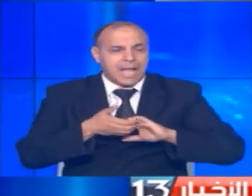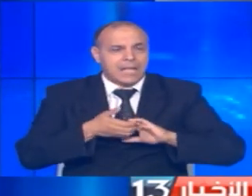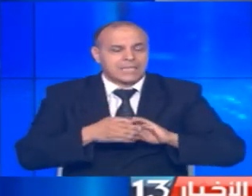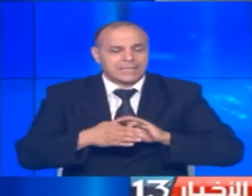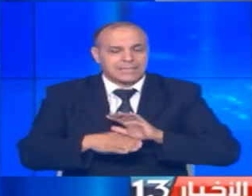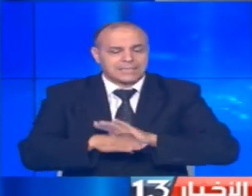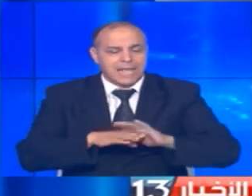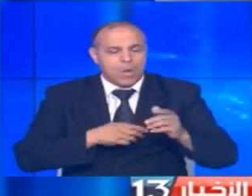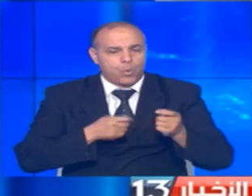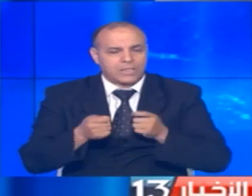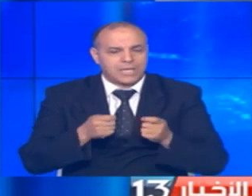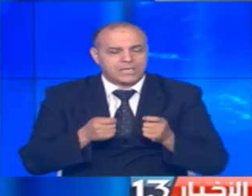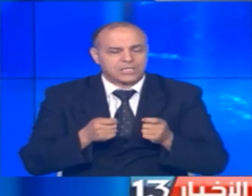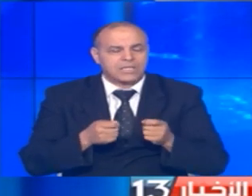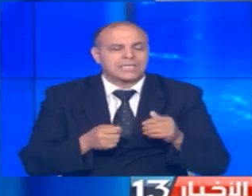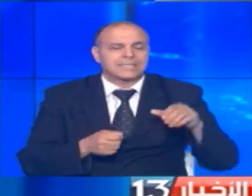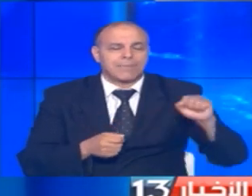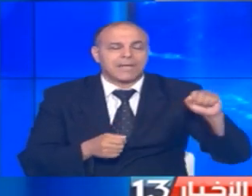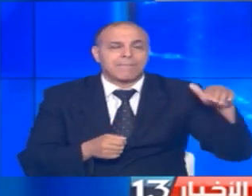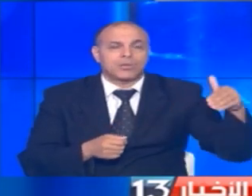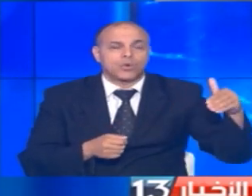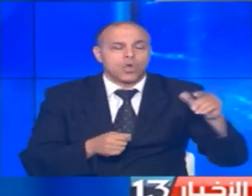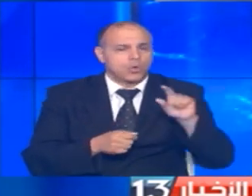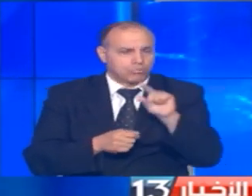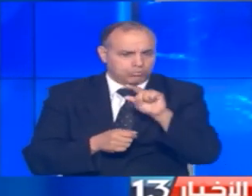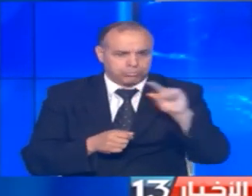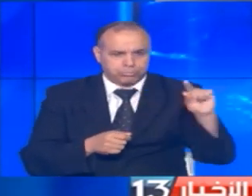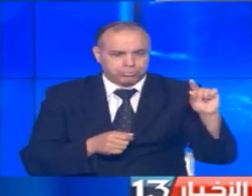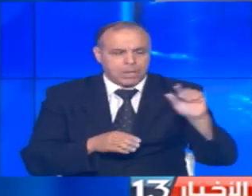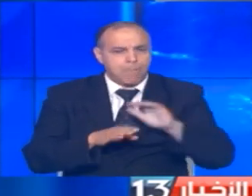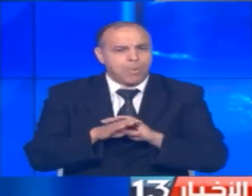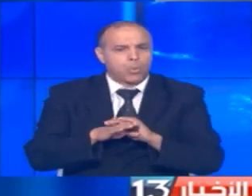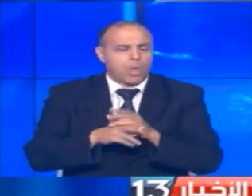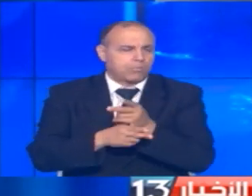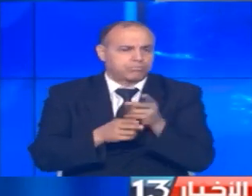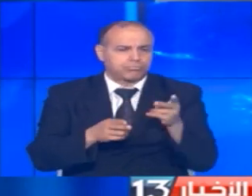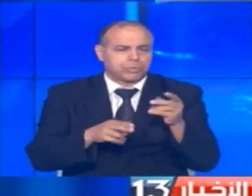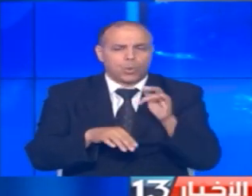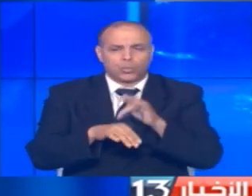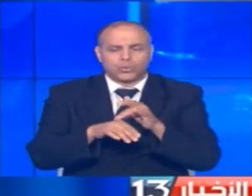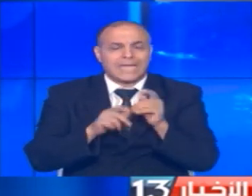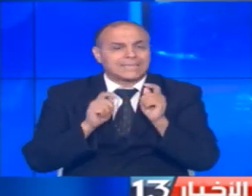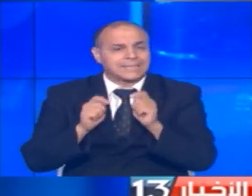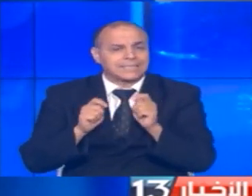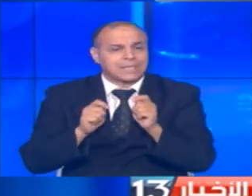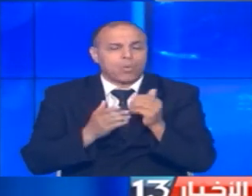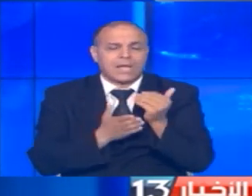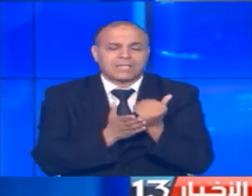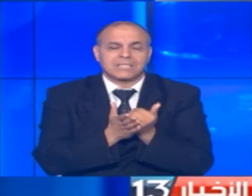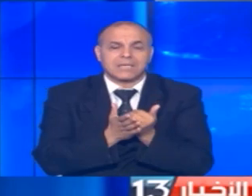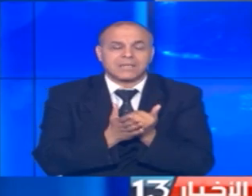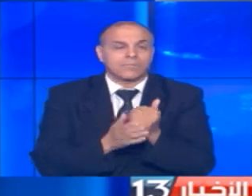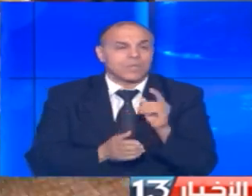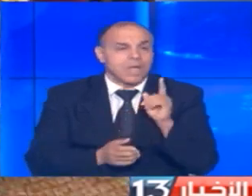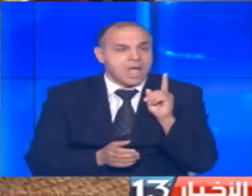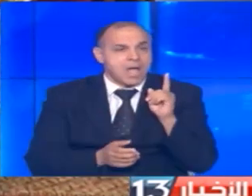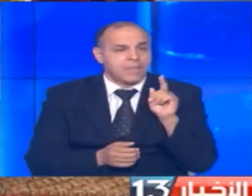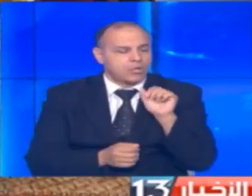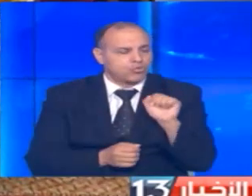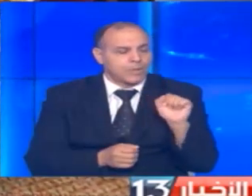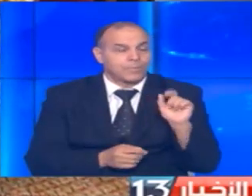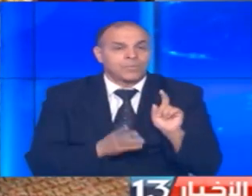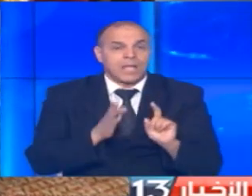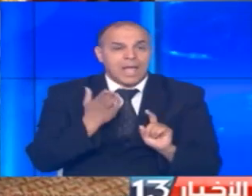للصناعة والتجارة سمير ماجول جملة من المسائل التي تعنى بالمسائل السياسية والاقتصادية